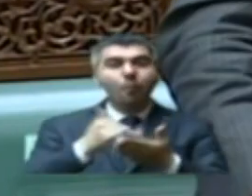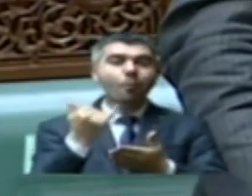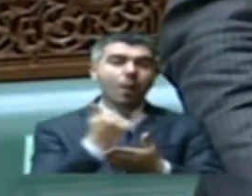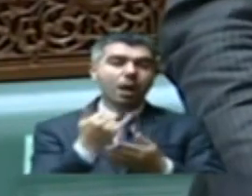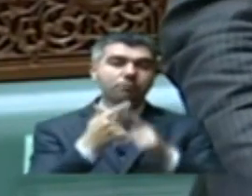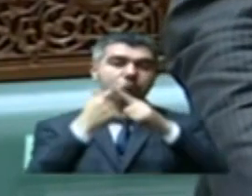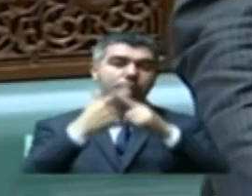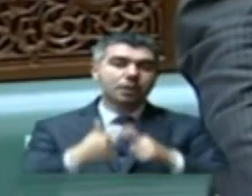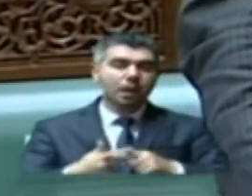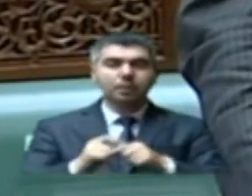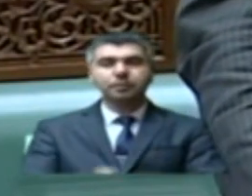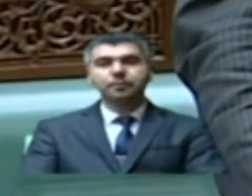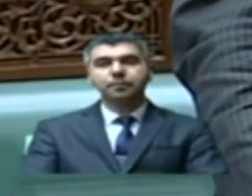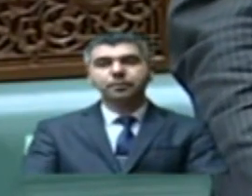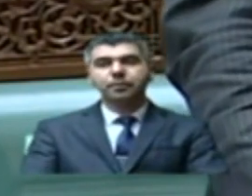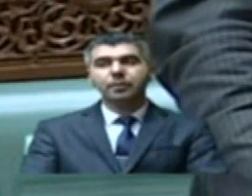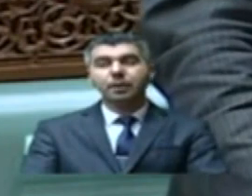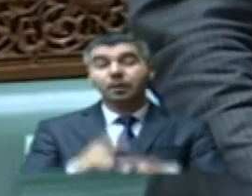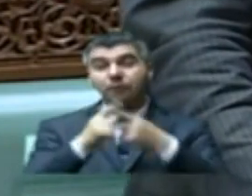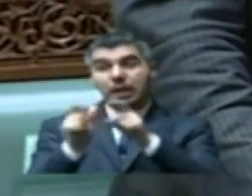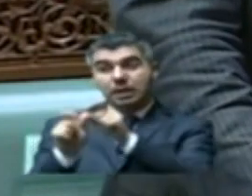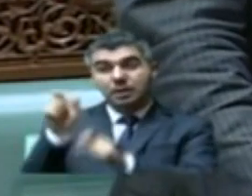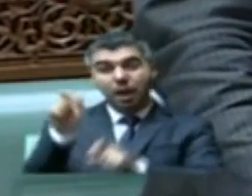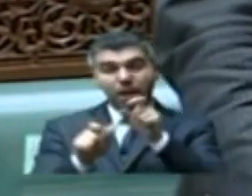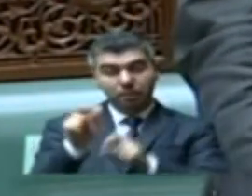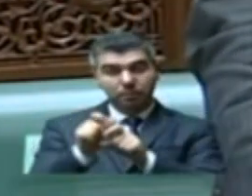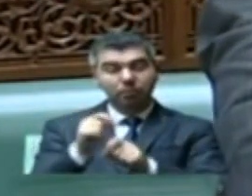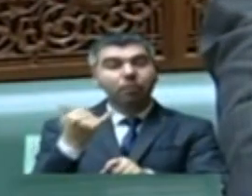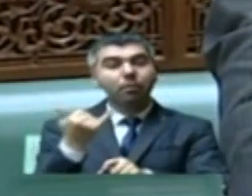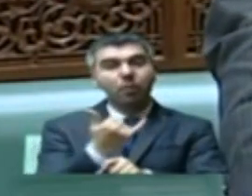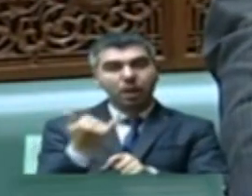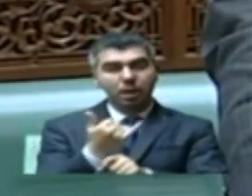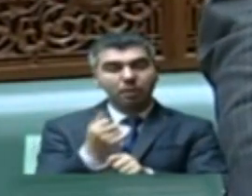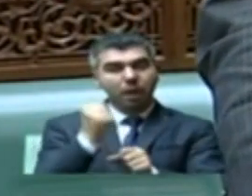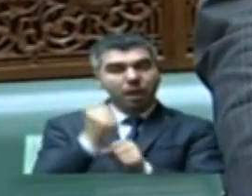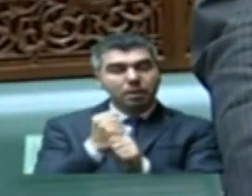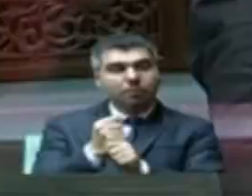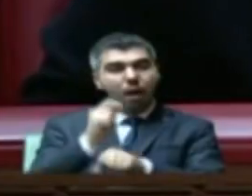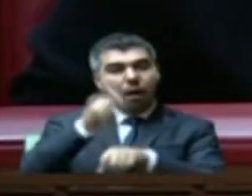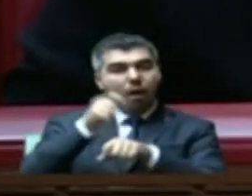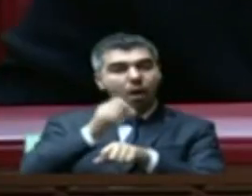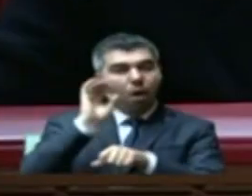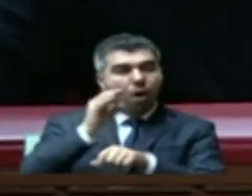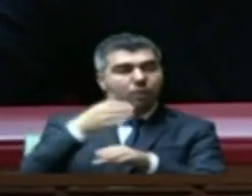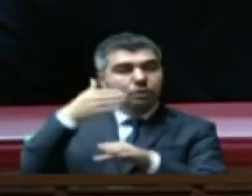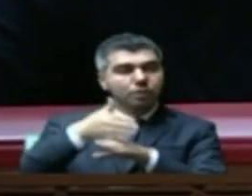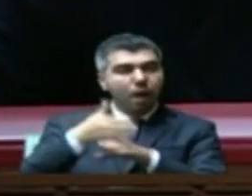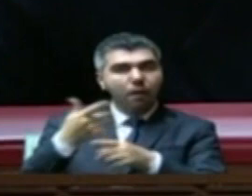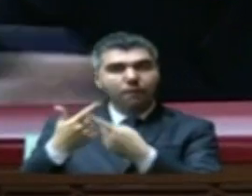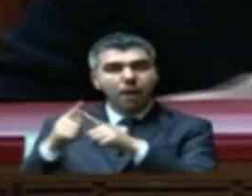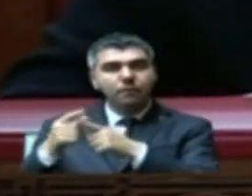الوطني، ولهذا فيما يخص هذه الشريحة، هذه الشريحة المهمة التي تشتغل في القطاع ديال الصناعة التقليدية، ما تتعرض